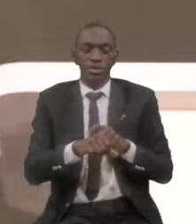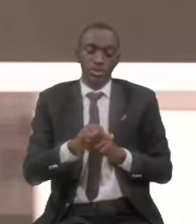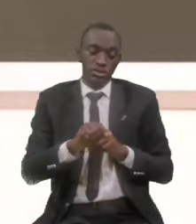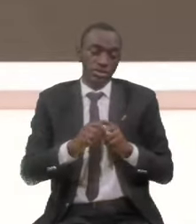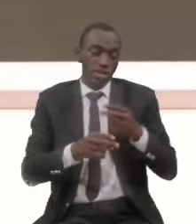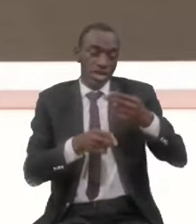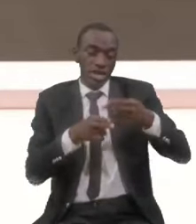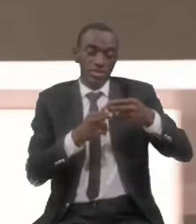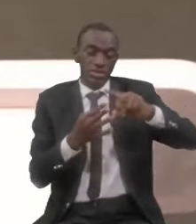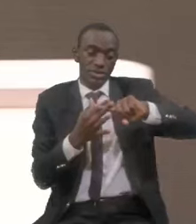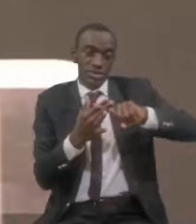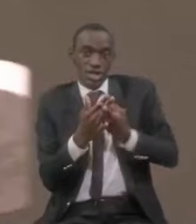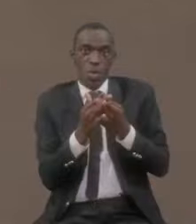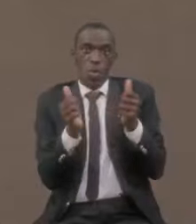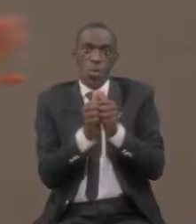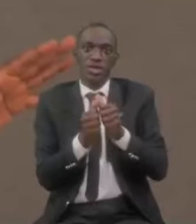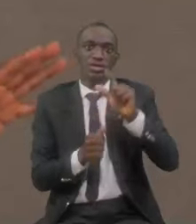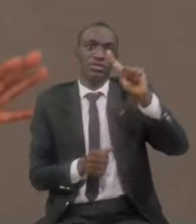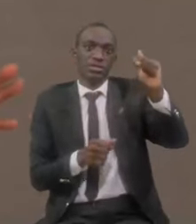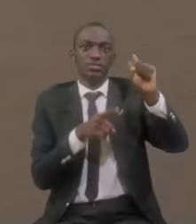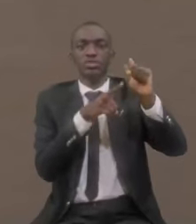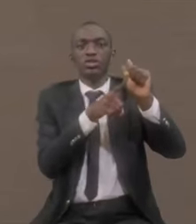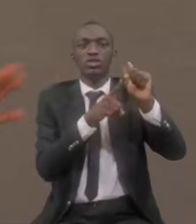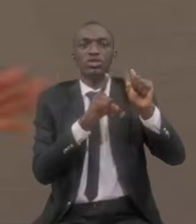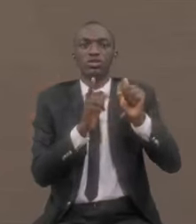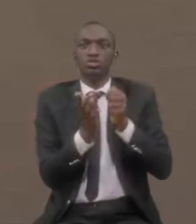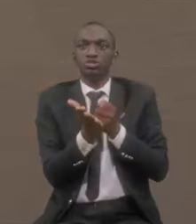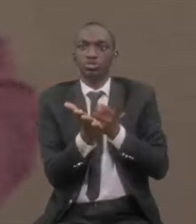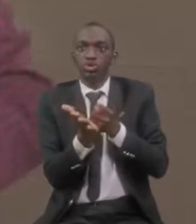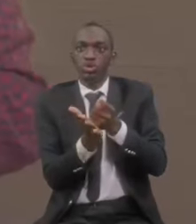la vérité, et la vérité.